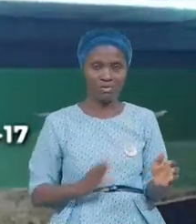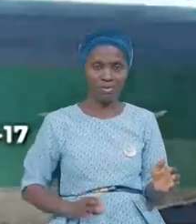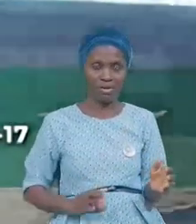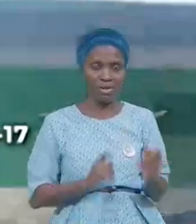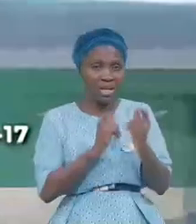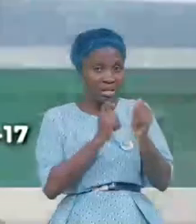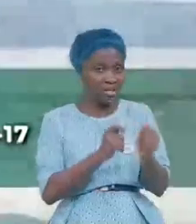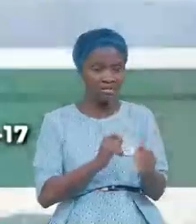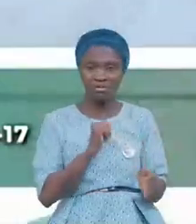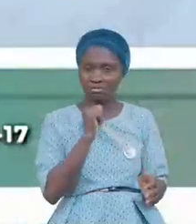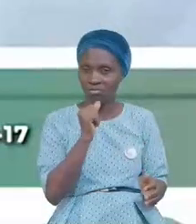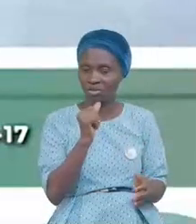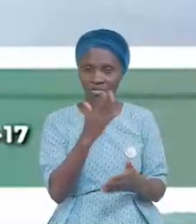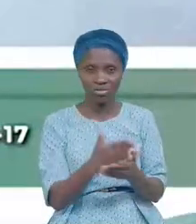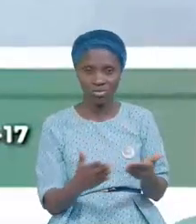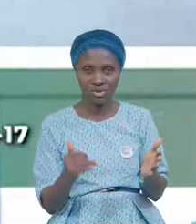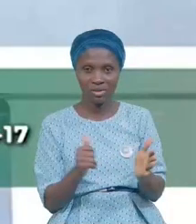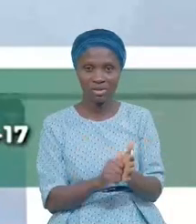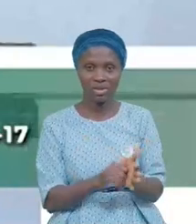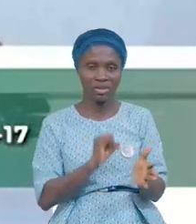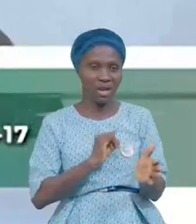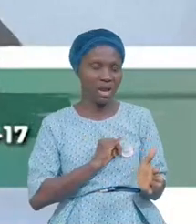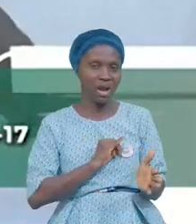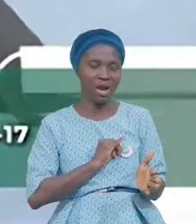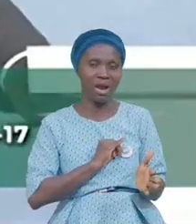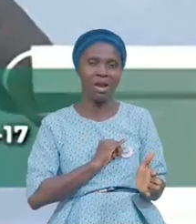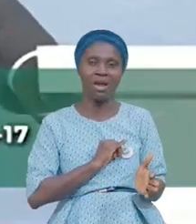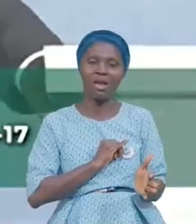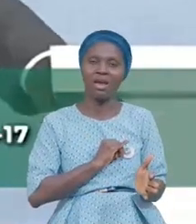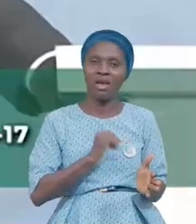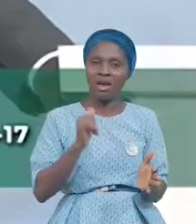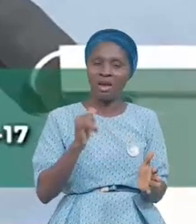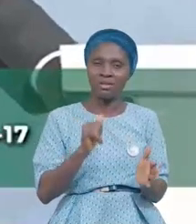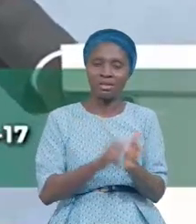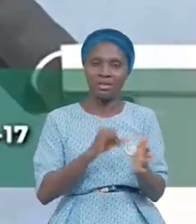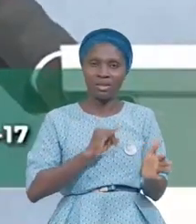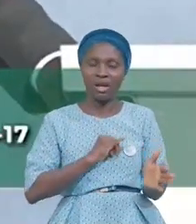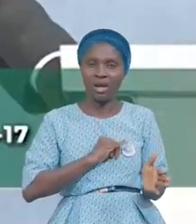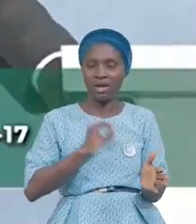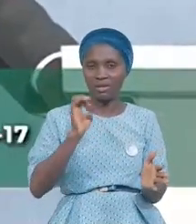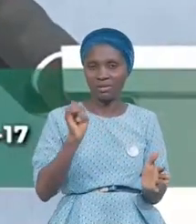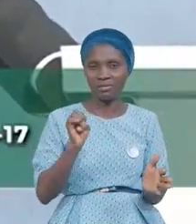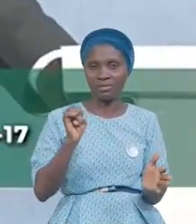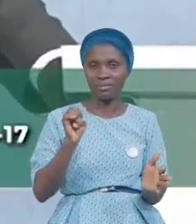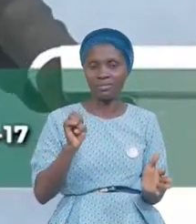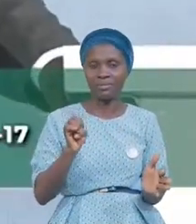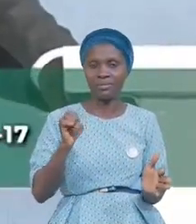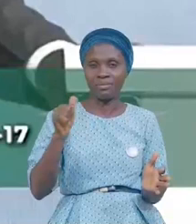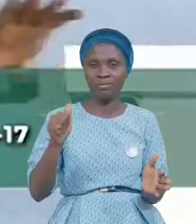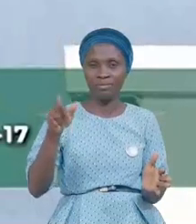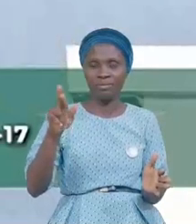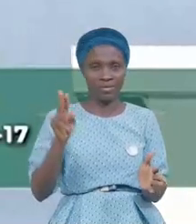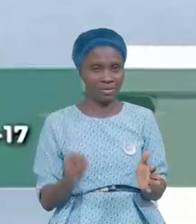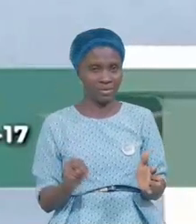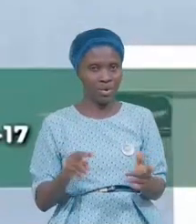Le don n'est pas quelque chose que je gagne. Le don n'est pas pour quelque chose pour lequel je